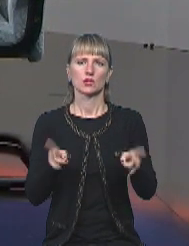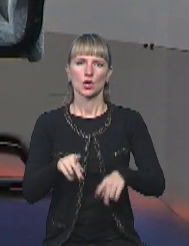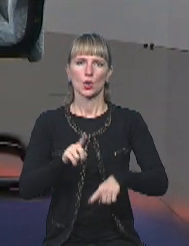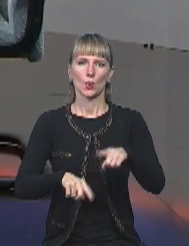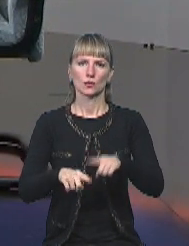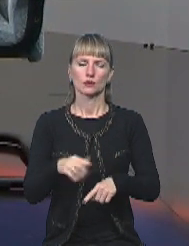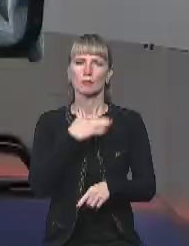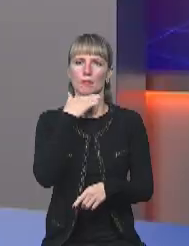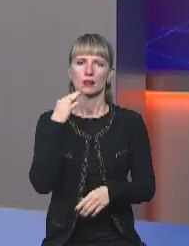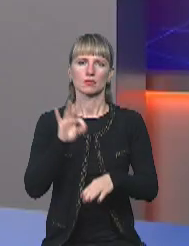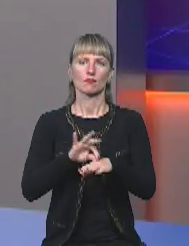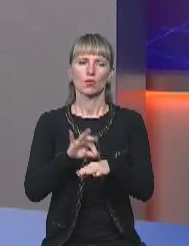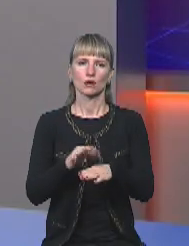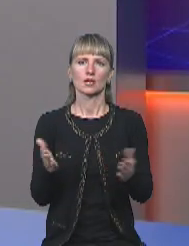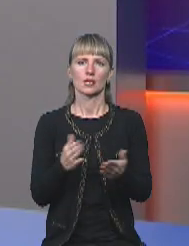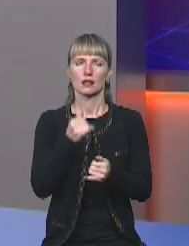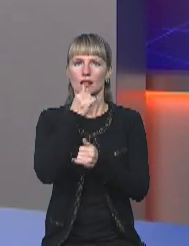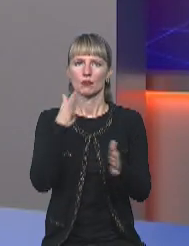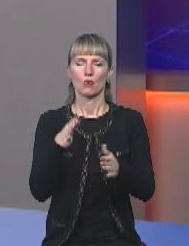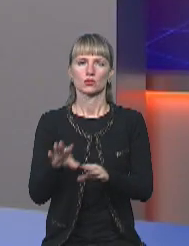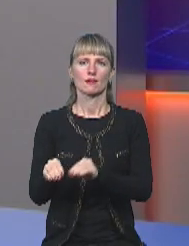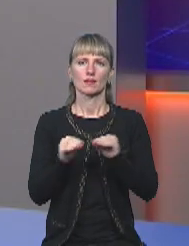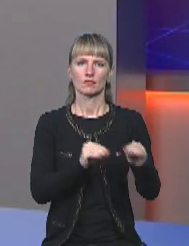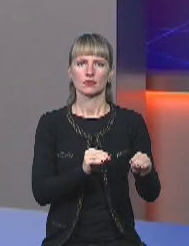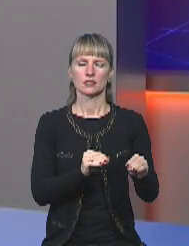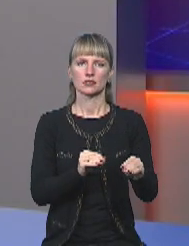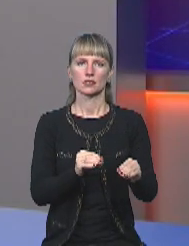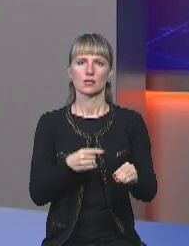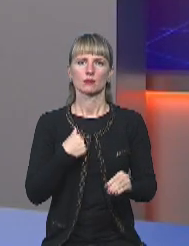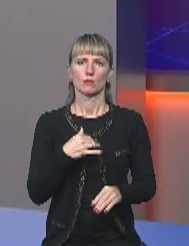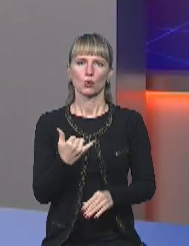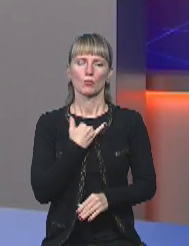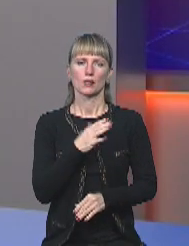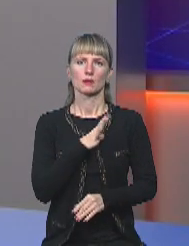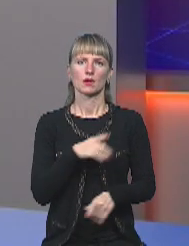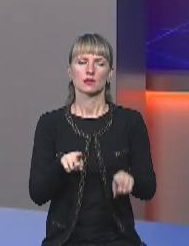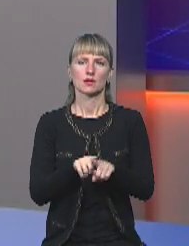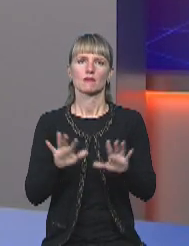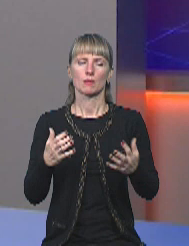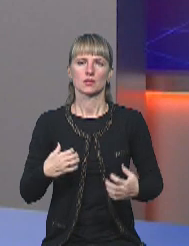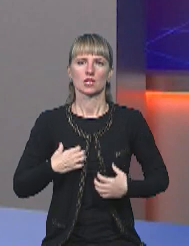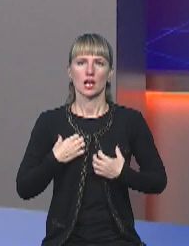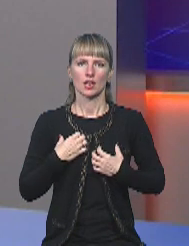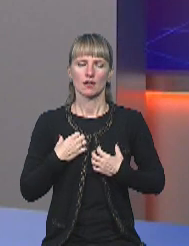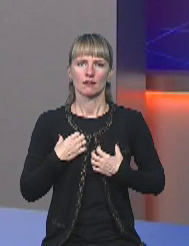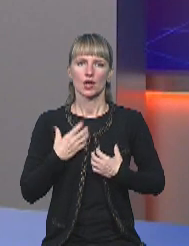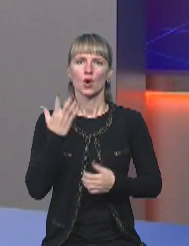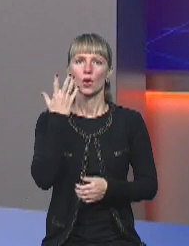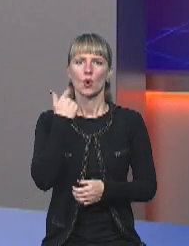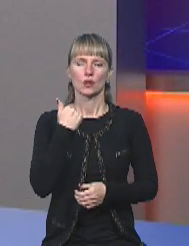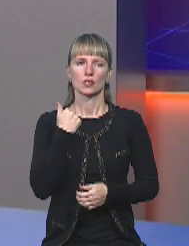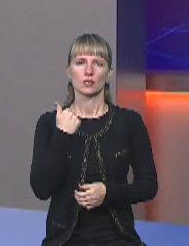родичі. Дуже багато хворих, яких не можна вивести. Ви знаєте, в мене був такий випадок жахливий, коли